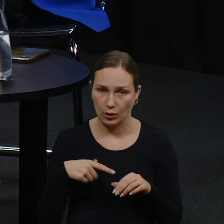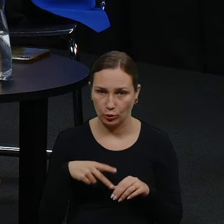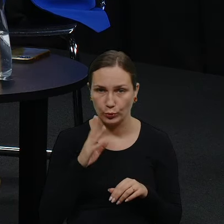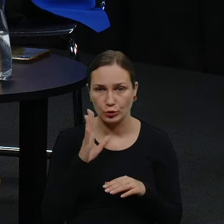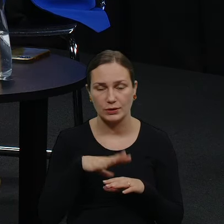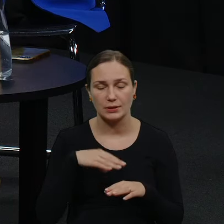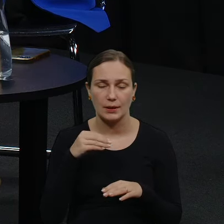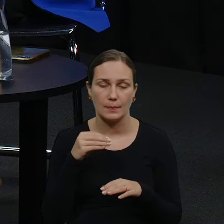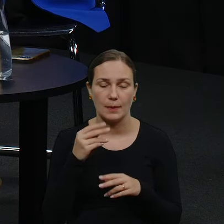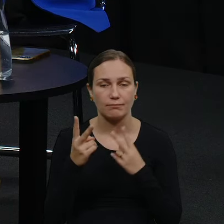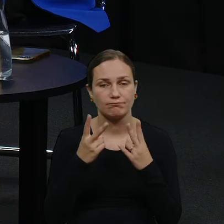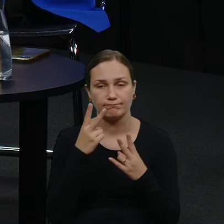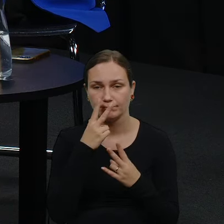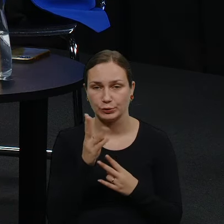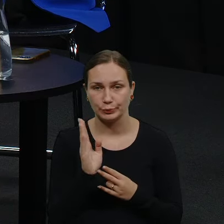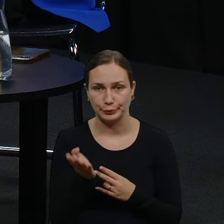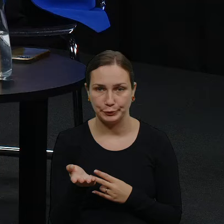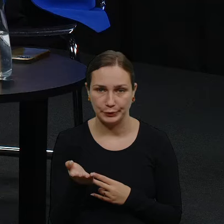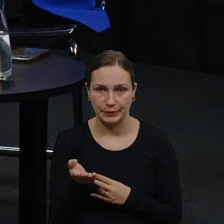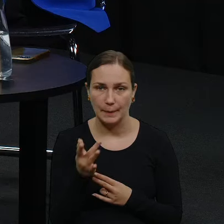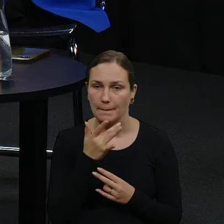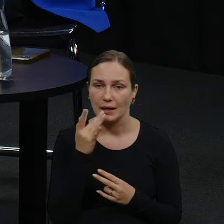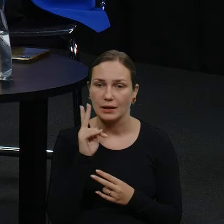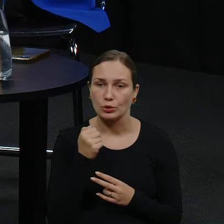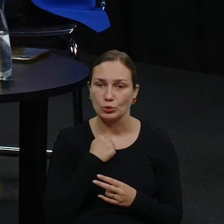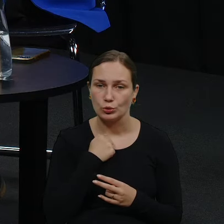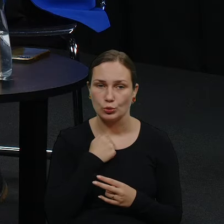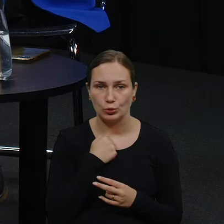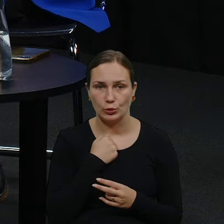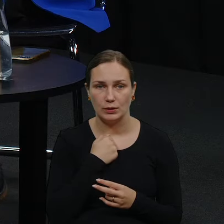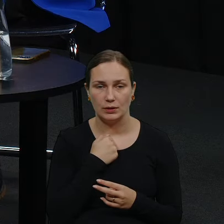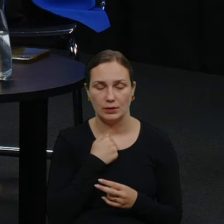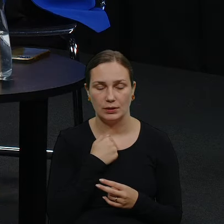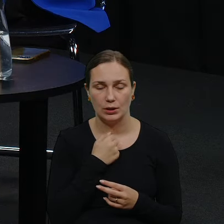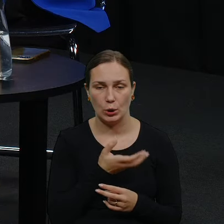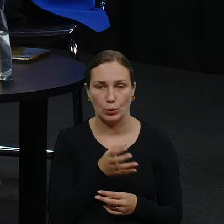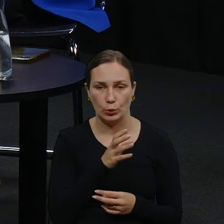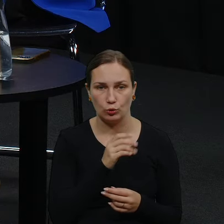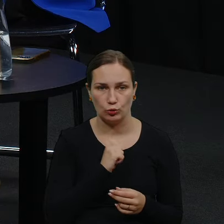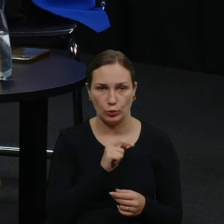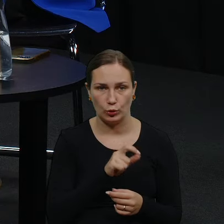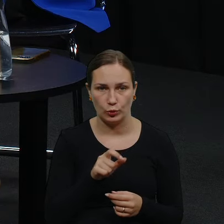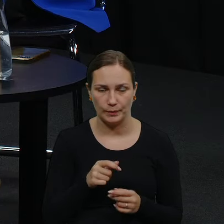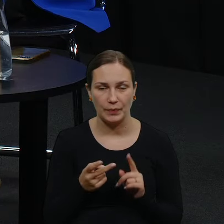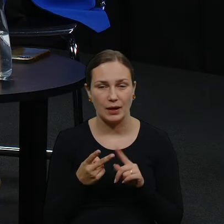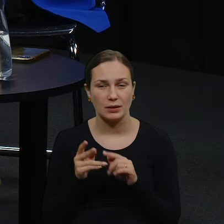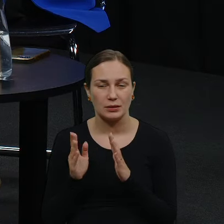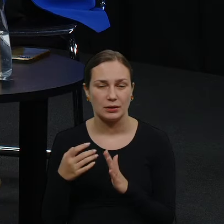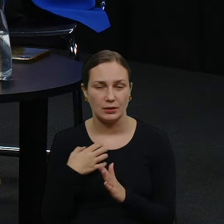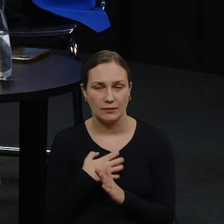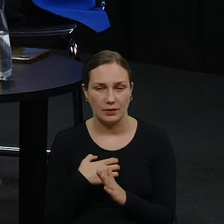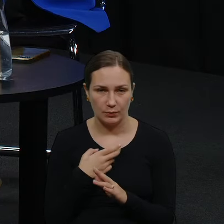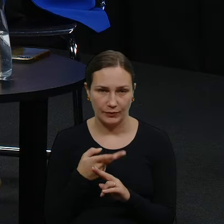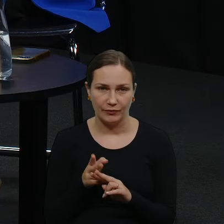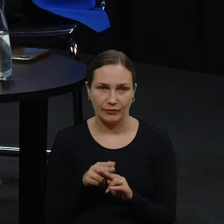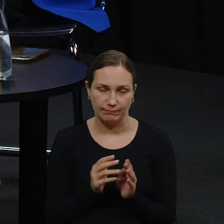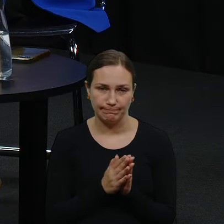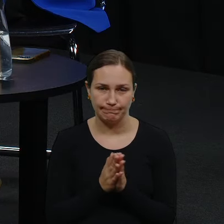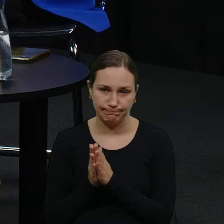Seimo paveikslą, kokį mes ten turėsime ir kiek kurios partijos turės. Be abejo, antras turas yra labai svarbus, todėl aš